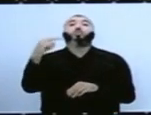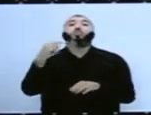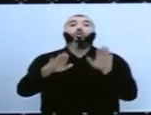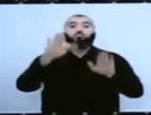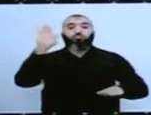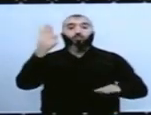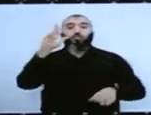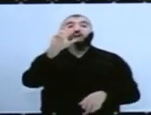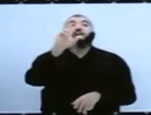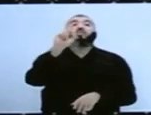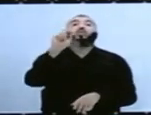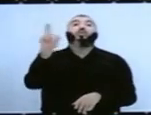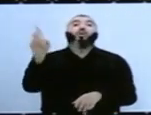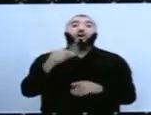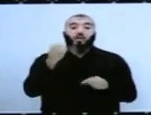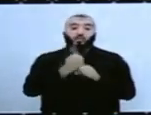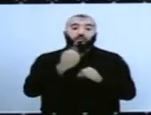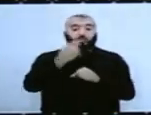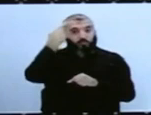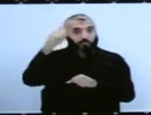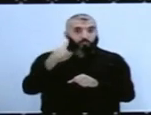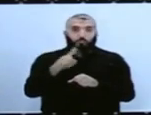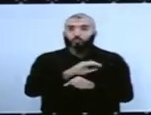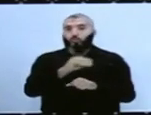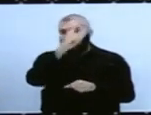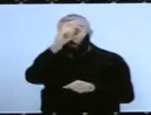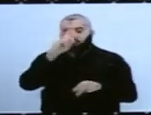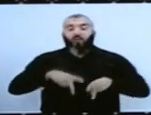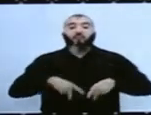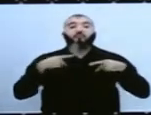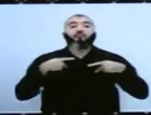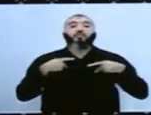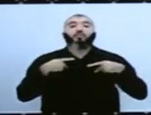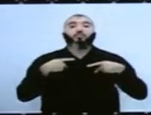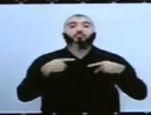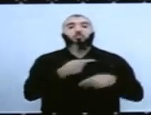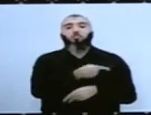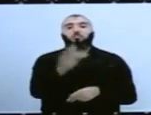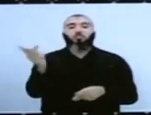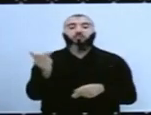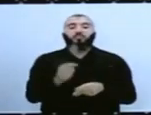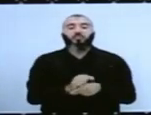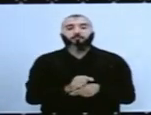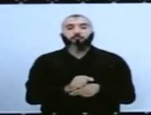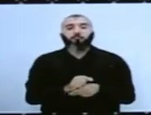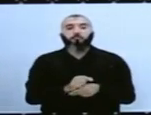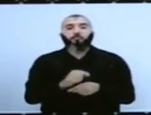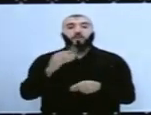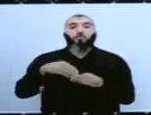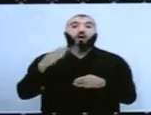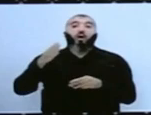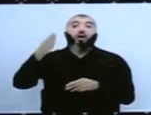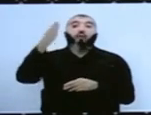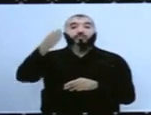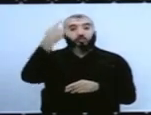33 على العمل لضمان إطار معيشي نوعي يحترم متطلبات التنمية المستدامة